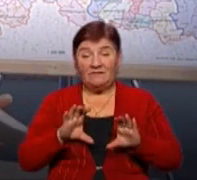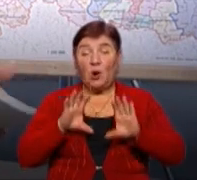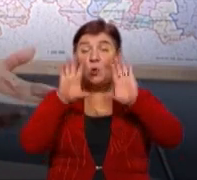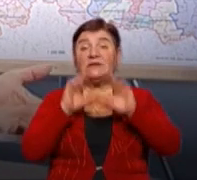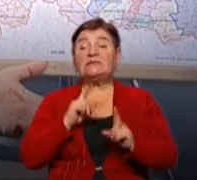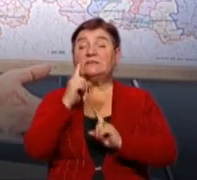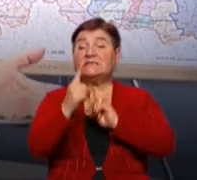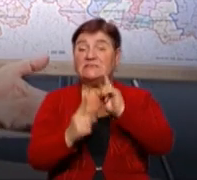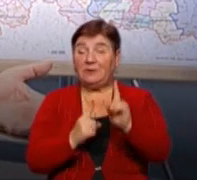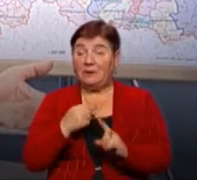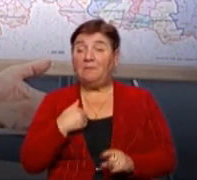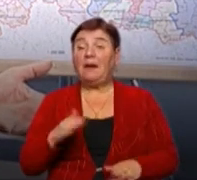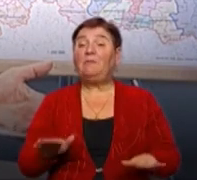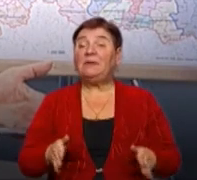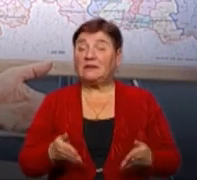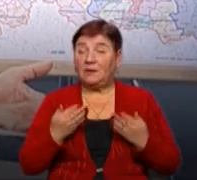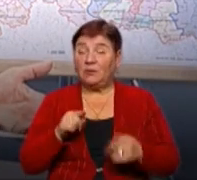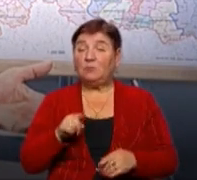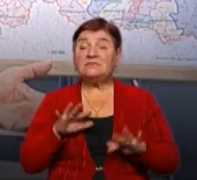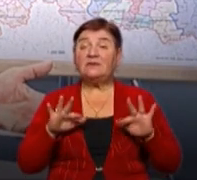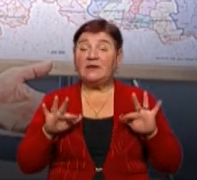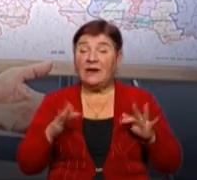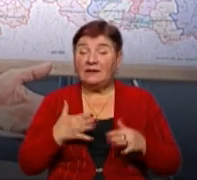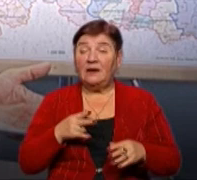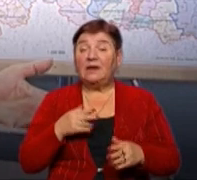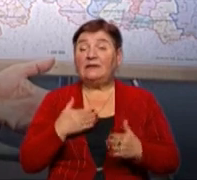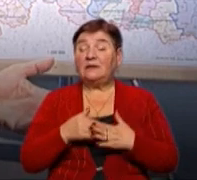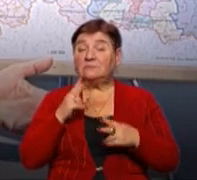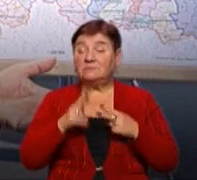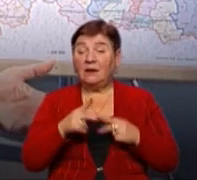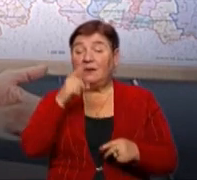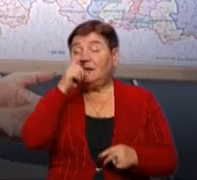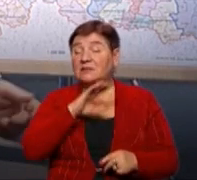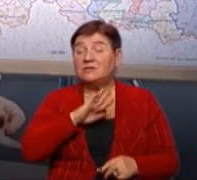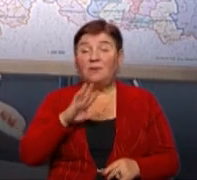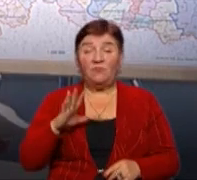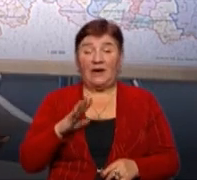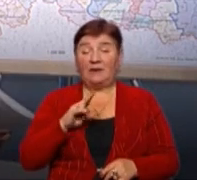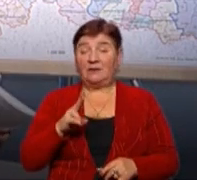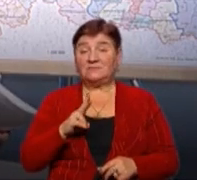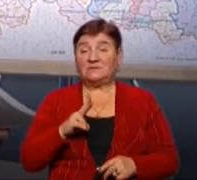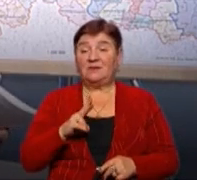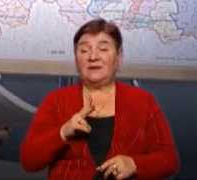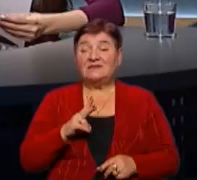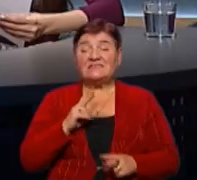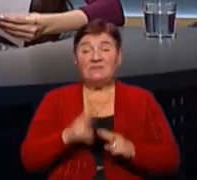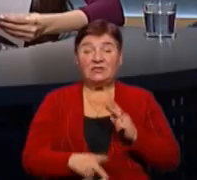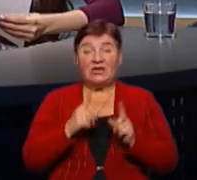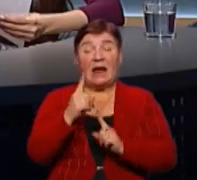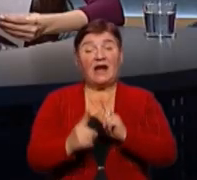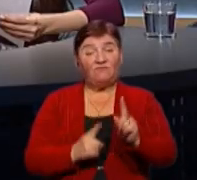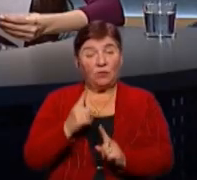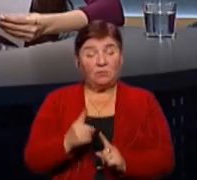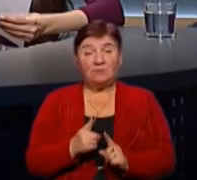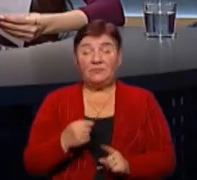конституційних змін. Але ми підтримуємо цей варіант, тому що гірше не буває, ніж незавершена реформа. Які